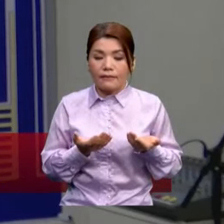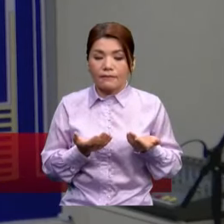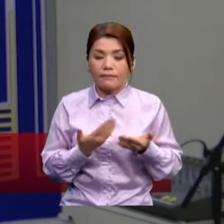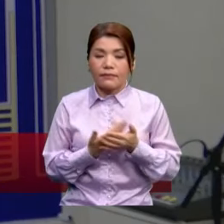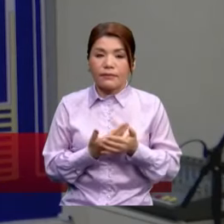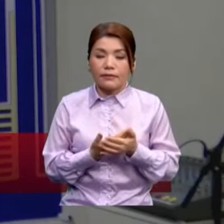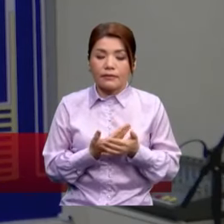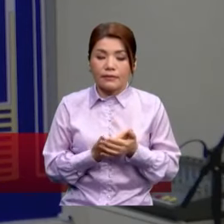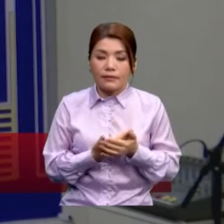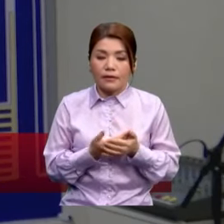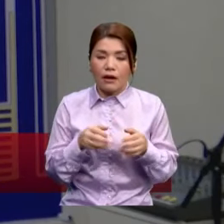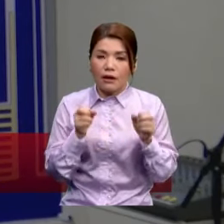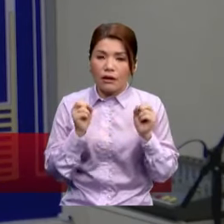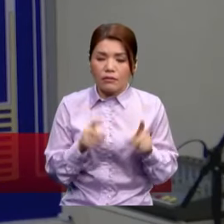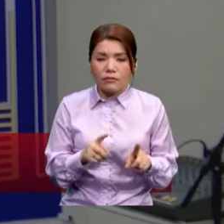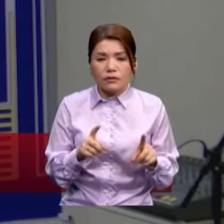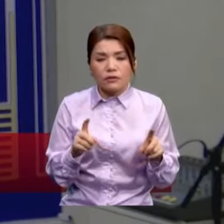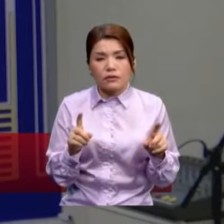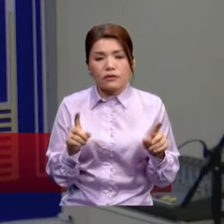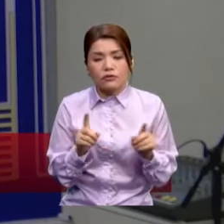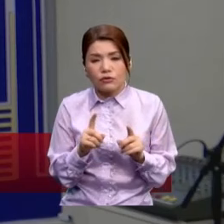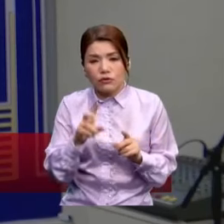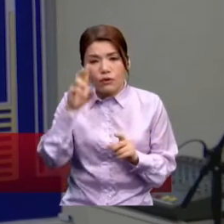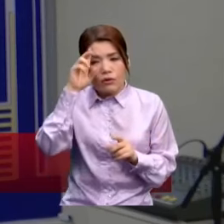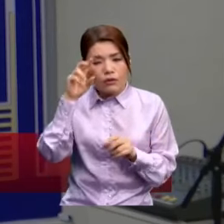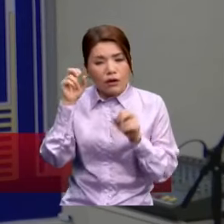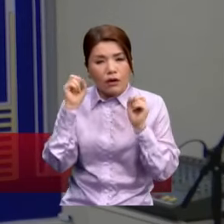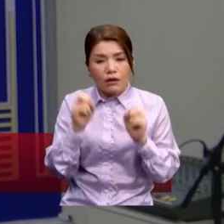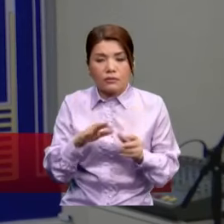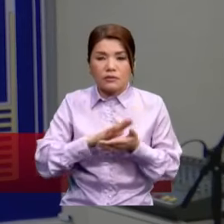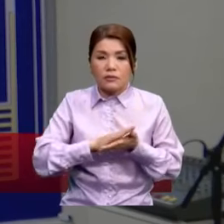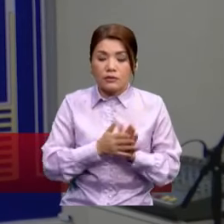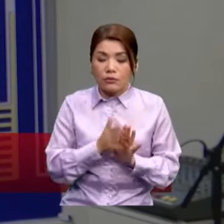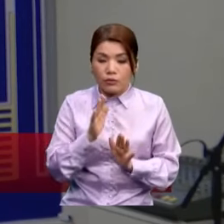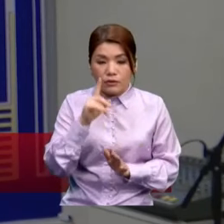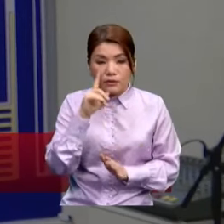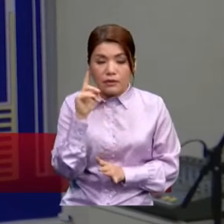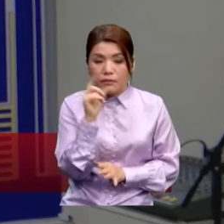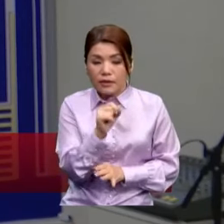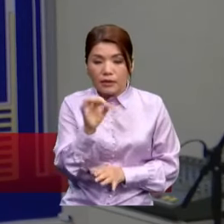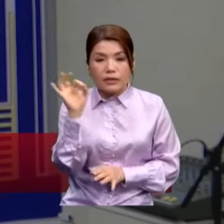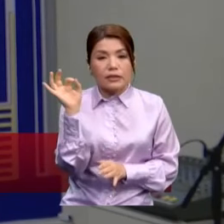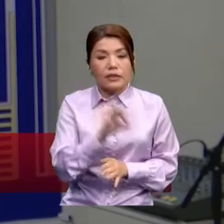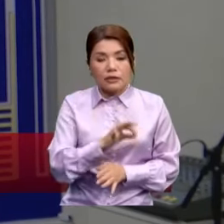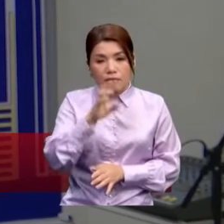сондай бір қауіпсіздік төнетін, ұлттық қауіпсіздікке төнетін бір жағдай болса, онда мемлекет әр уақытта